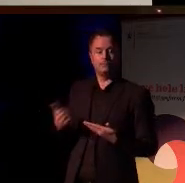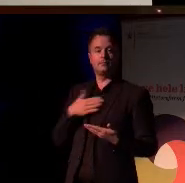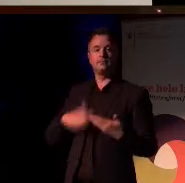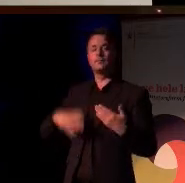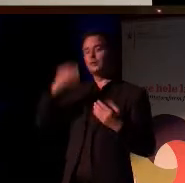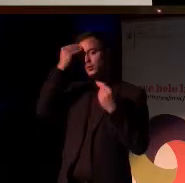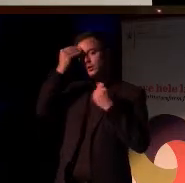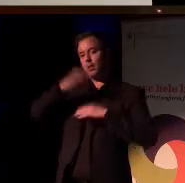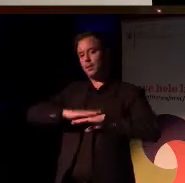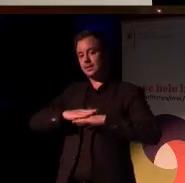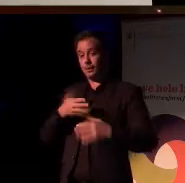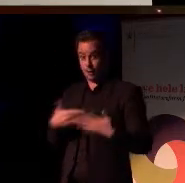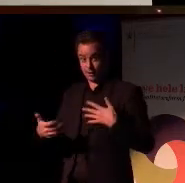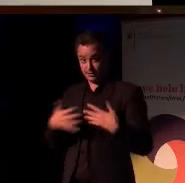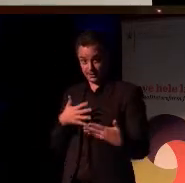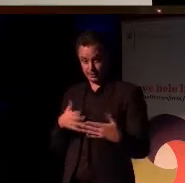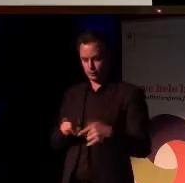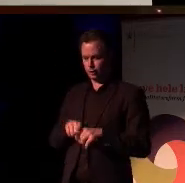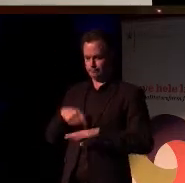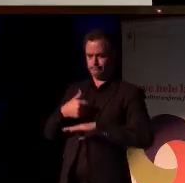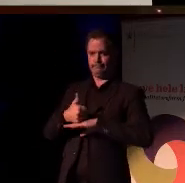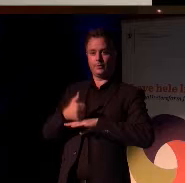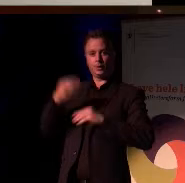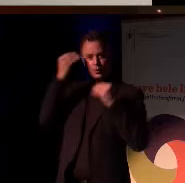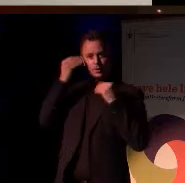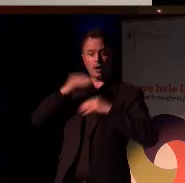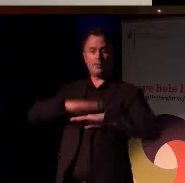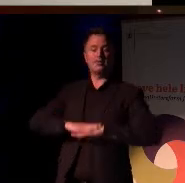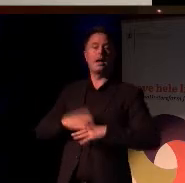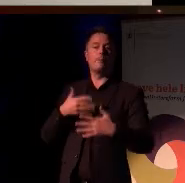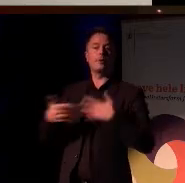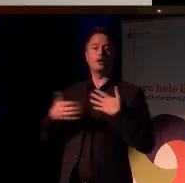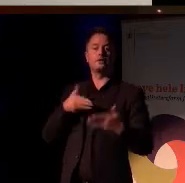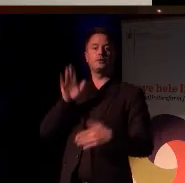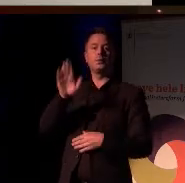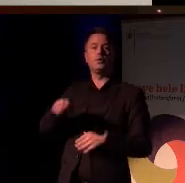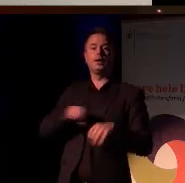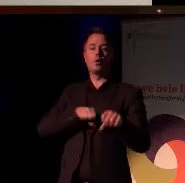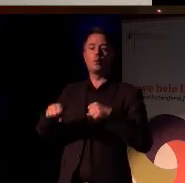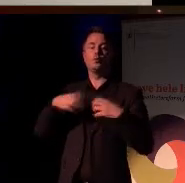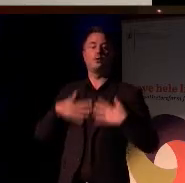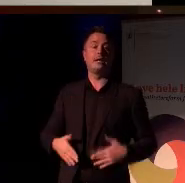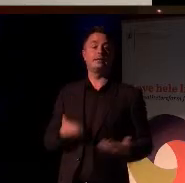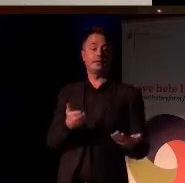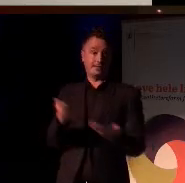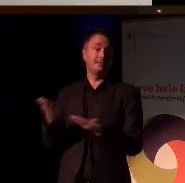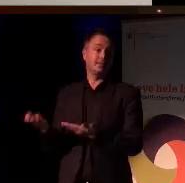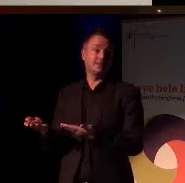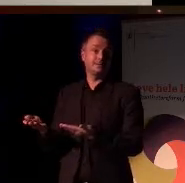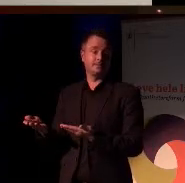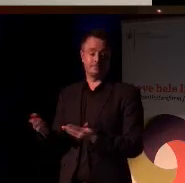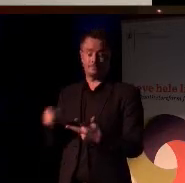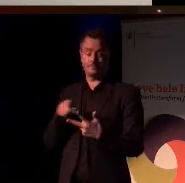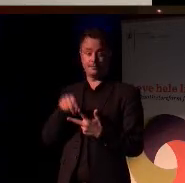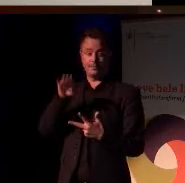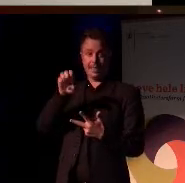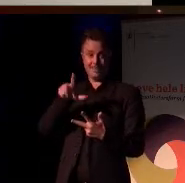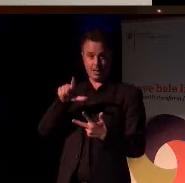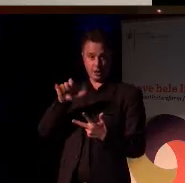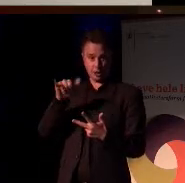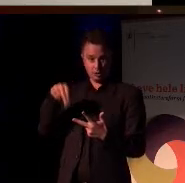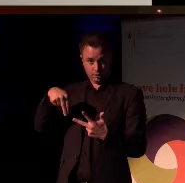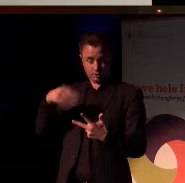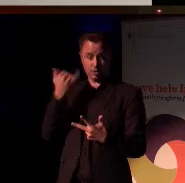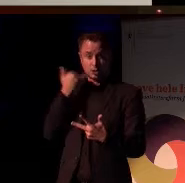kunnskapsbasert praksis. Å få etablert en kunnskapsbasert praksis I kommunehelsetjenesten. Evelyn Jakobsen,